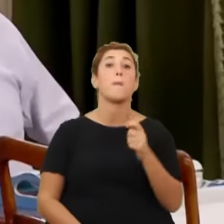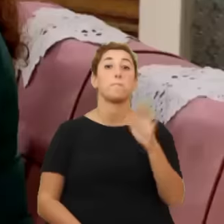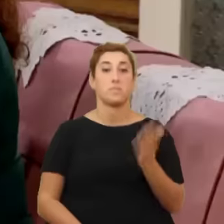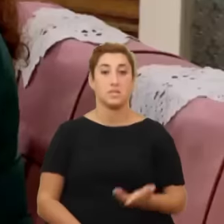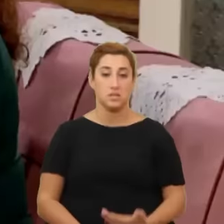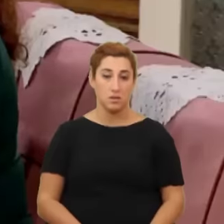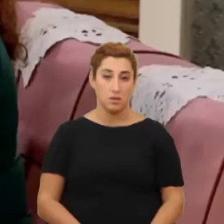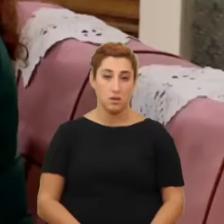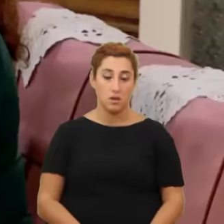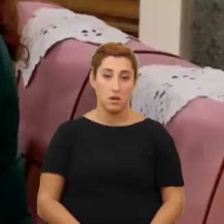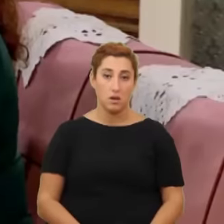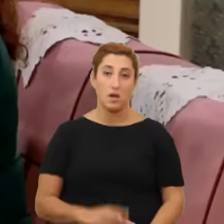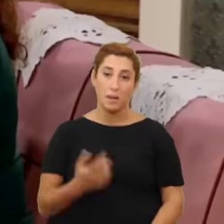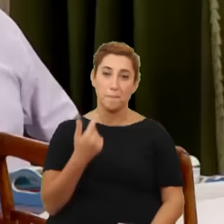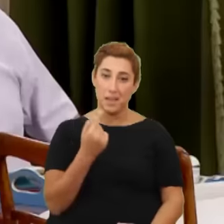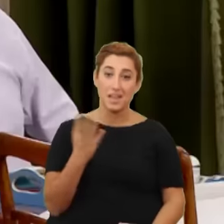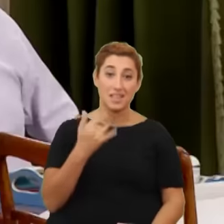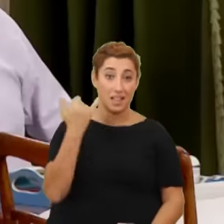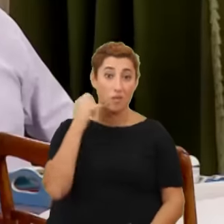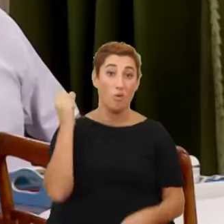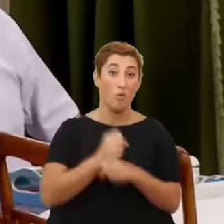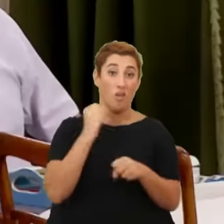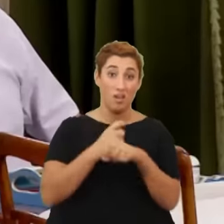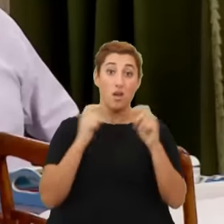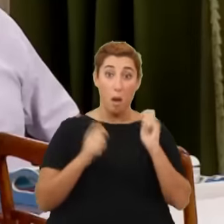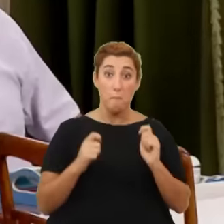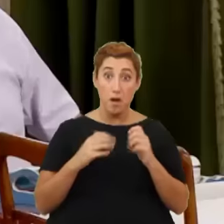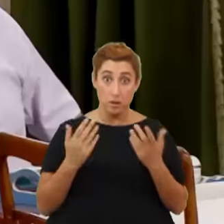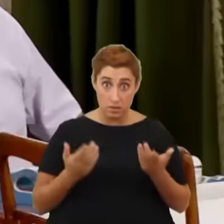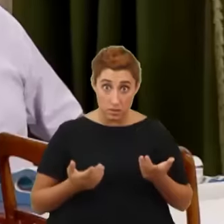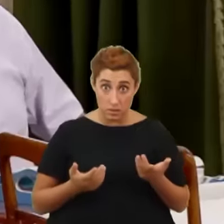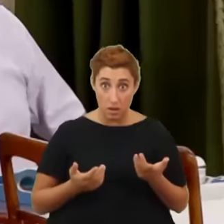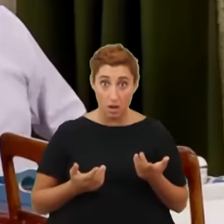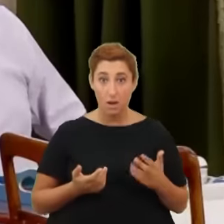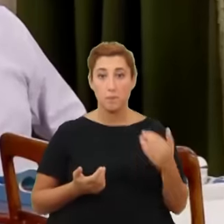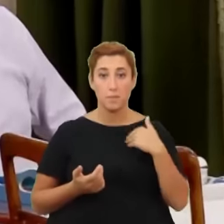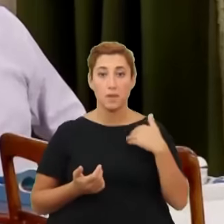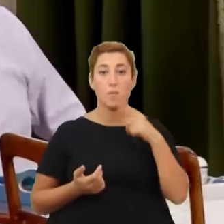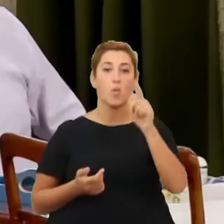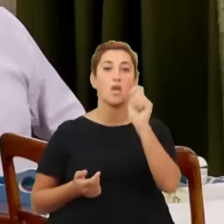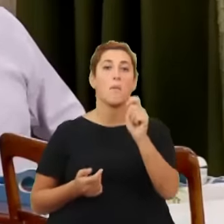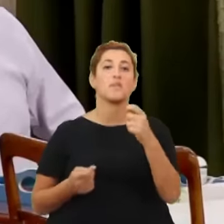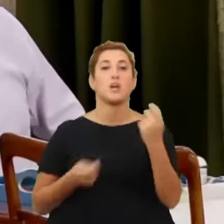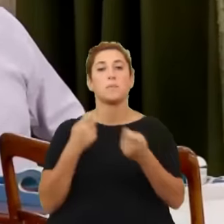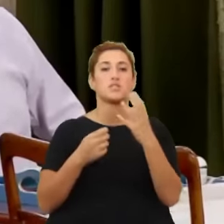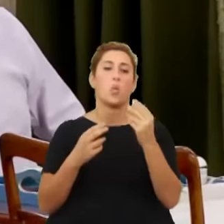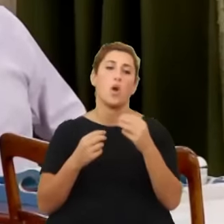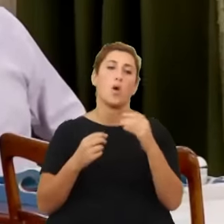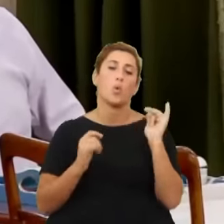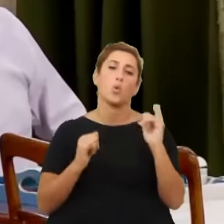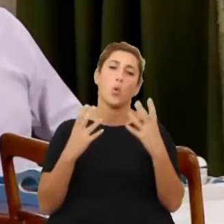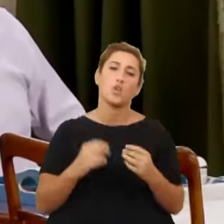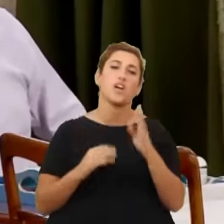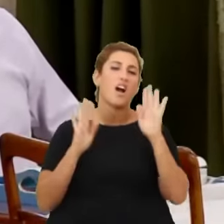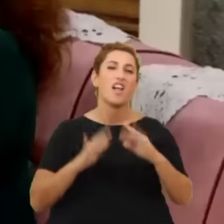ya. Ya biraz daha telefona öyle bir muamele yaparsa... benim ona yapacağım muamele çok açık ya.